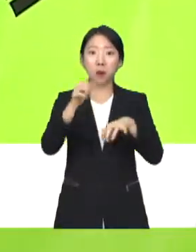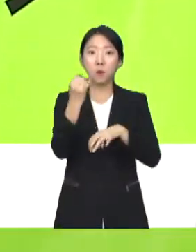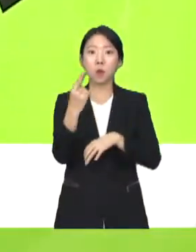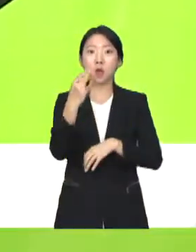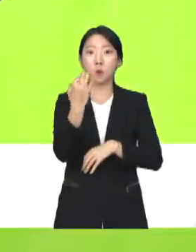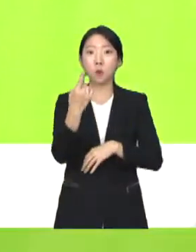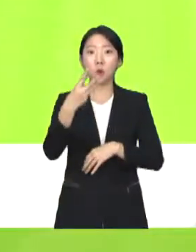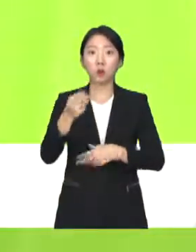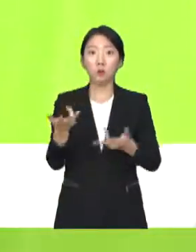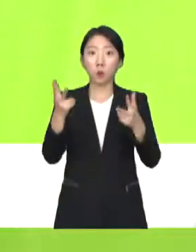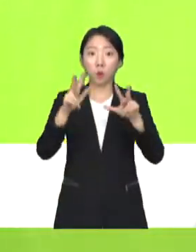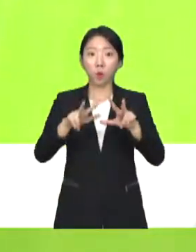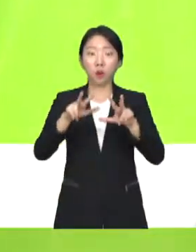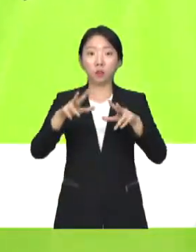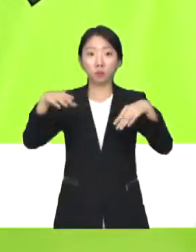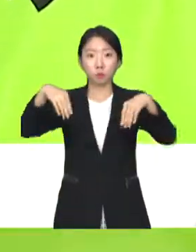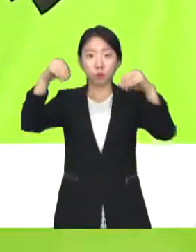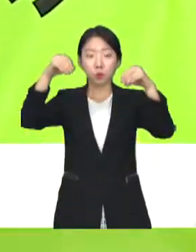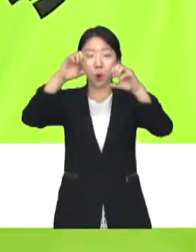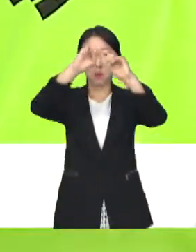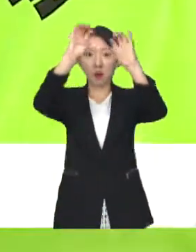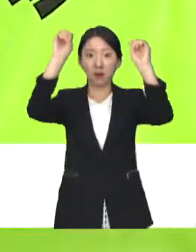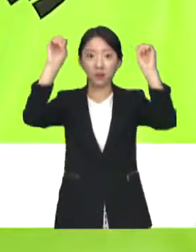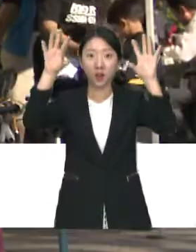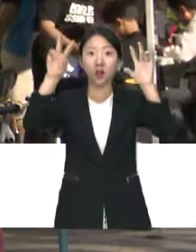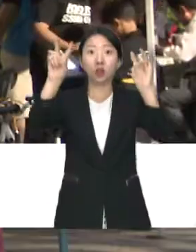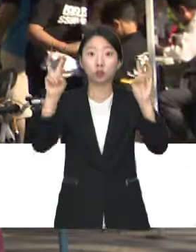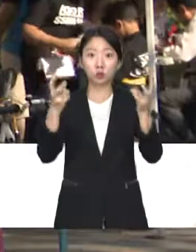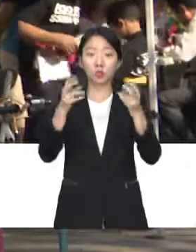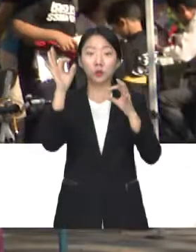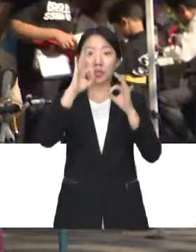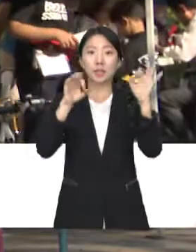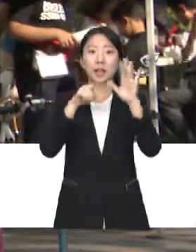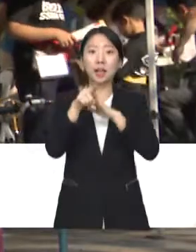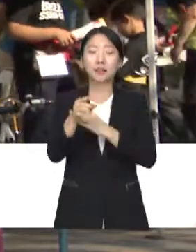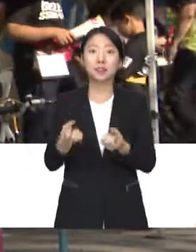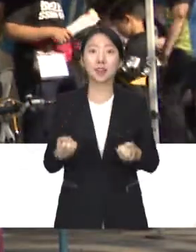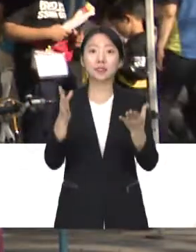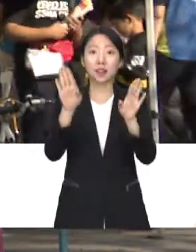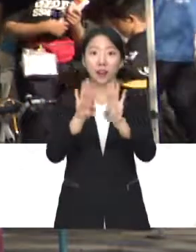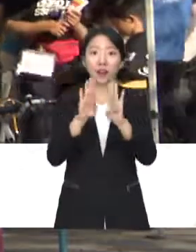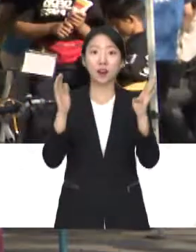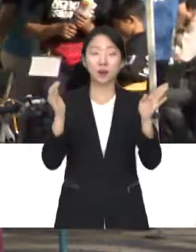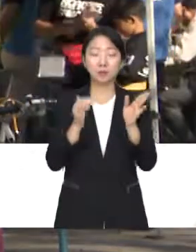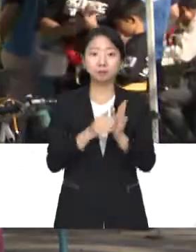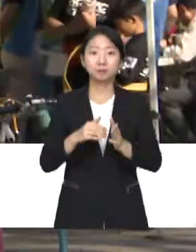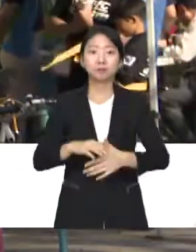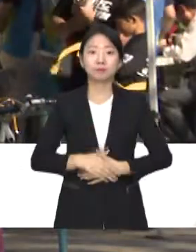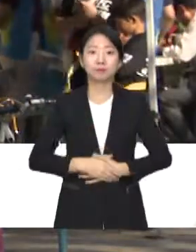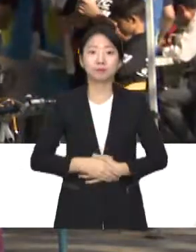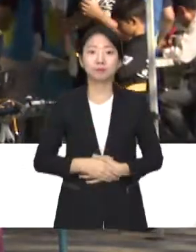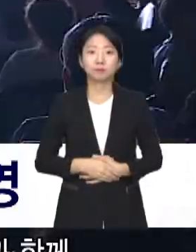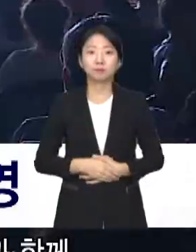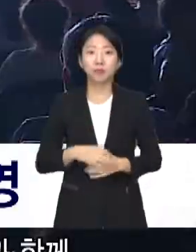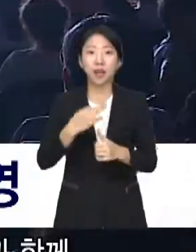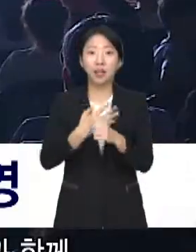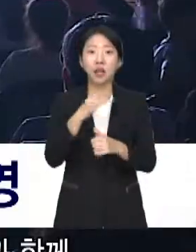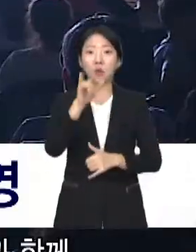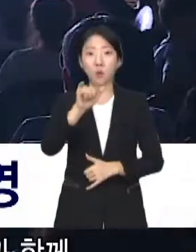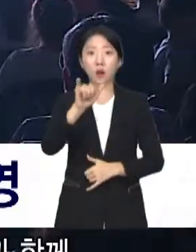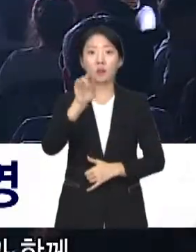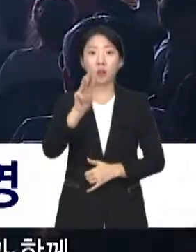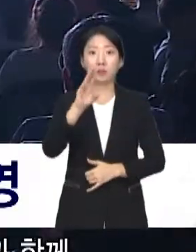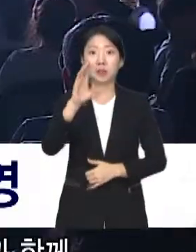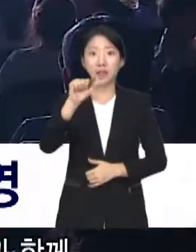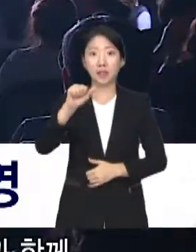동편마을 해오름공원에서 불을 끄고 별을 켜다라는 슬로건 아래 찾아가는 에너지의 날 행사를 열었습니다.